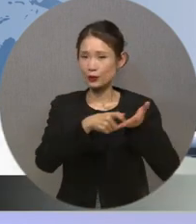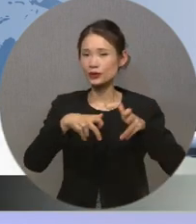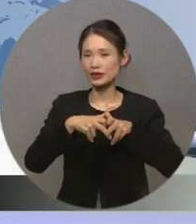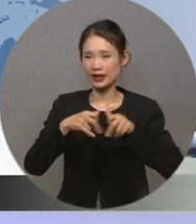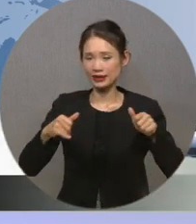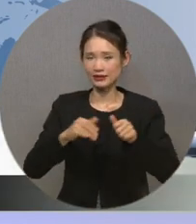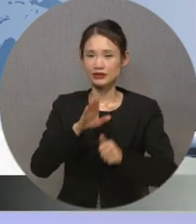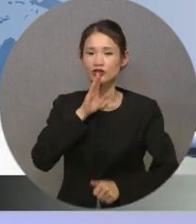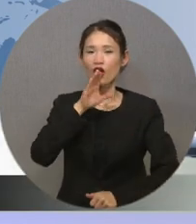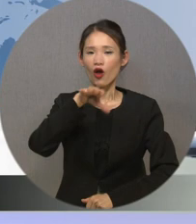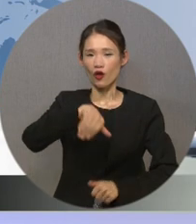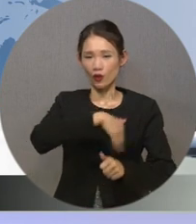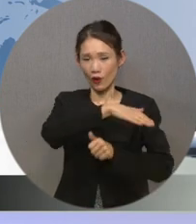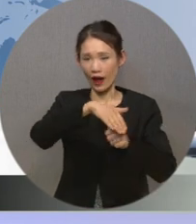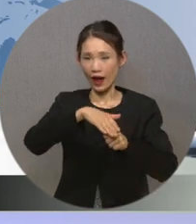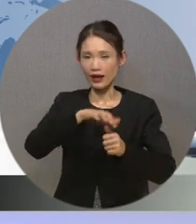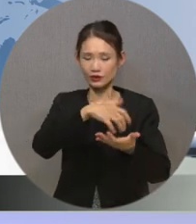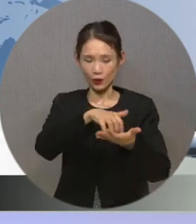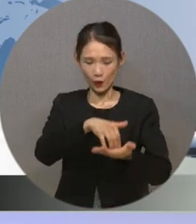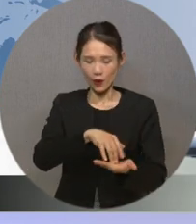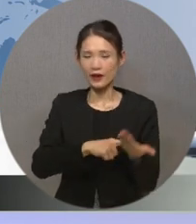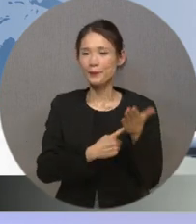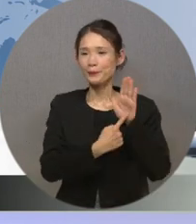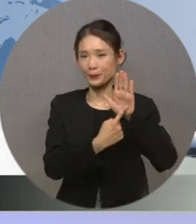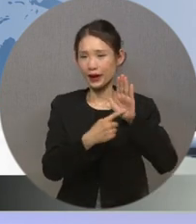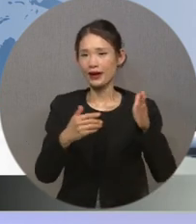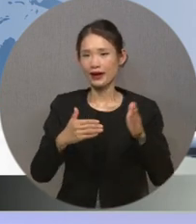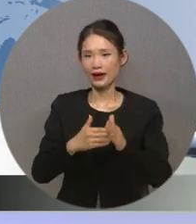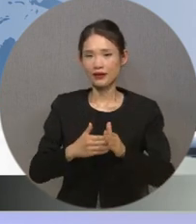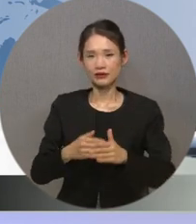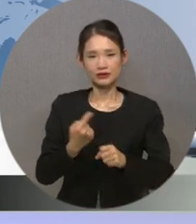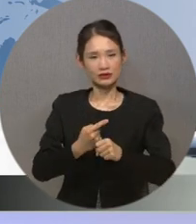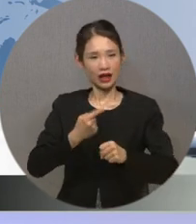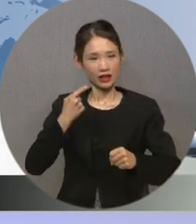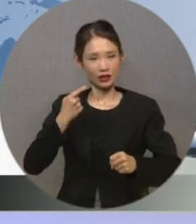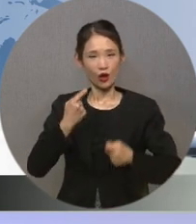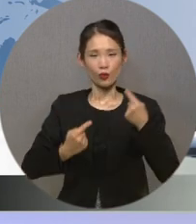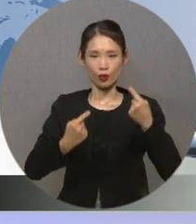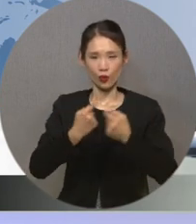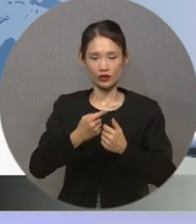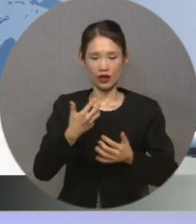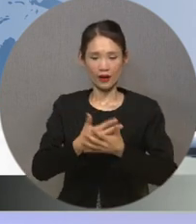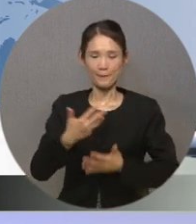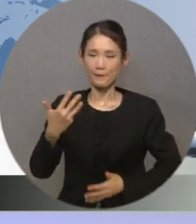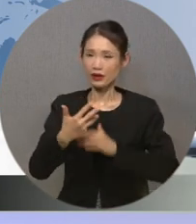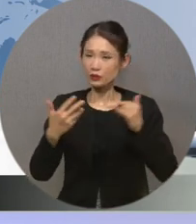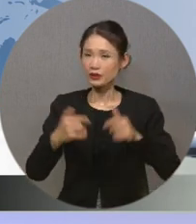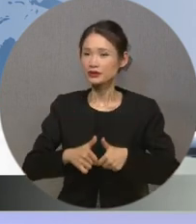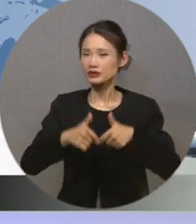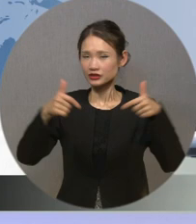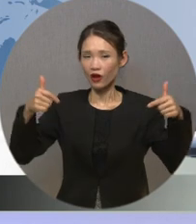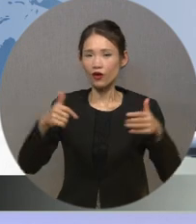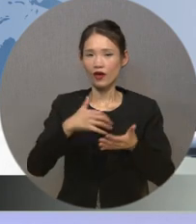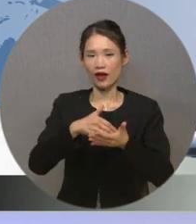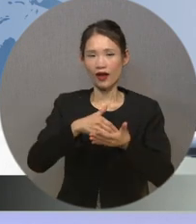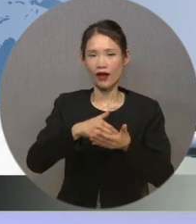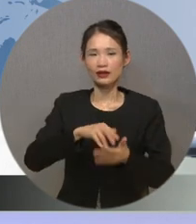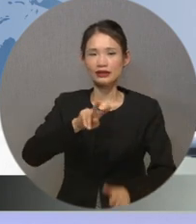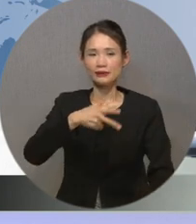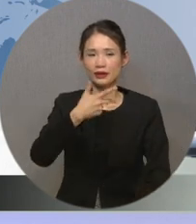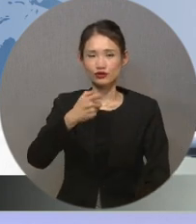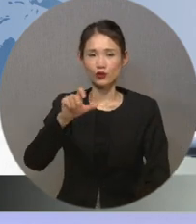현황 통계를 발표했습니다 우리나라 등록장애인은 전년보다 8천 유형 늘어난 약 265만 3천명으로